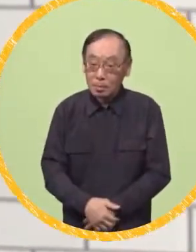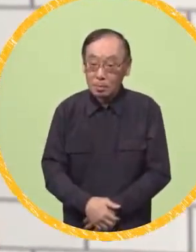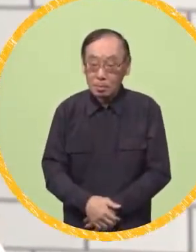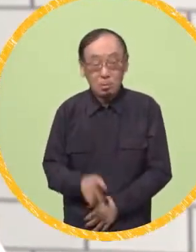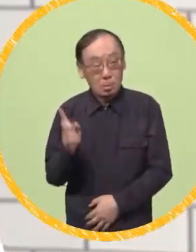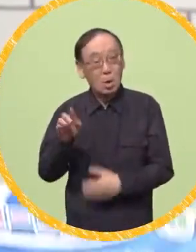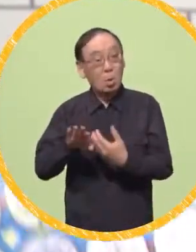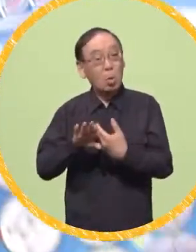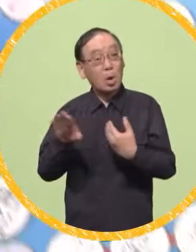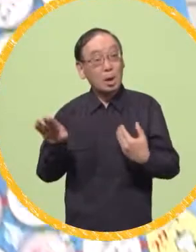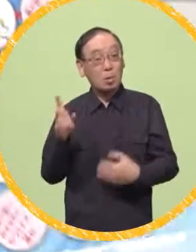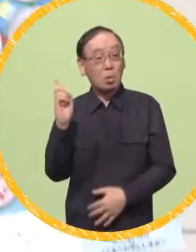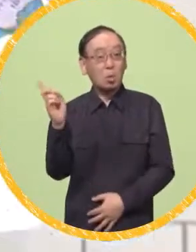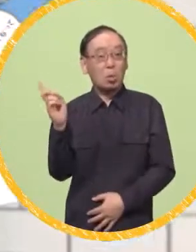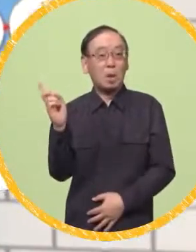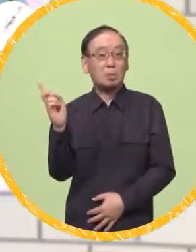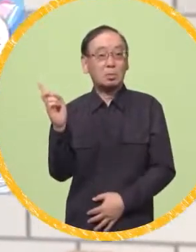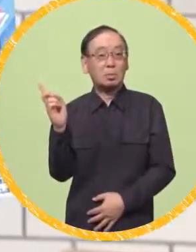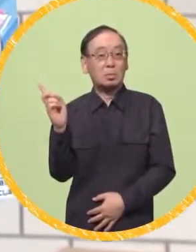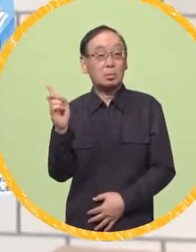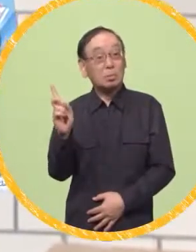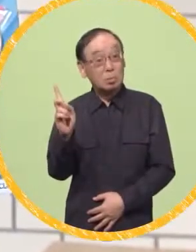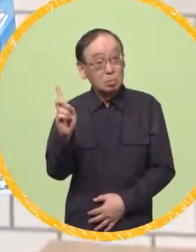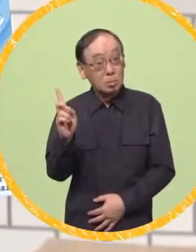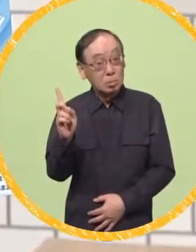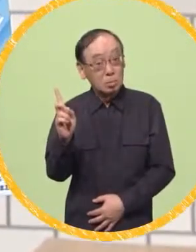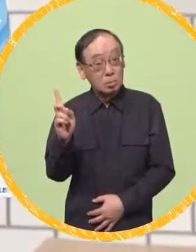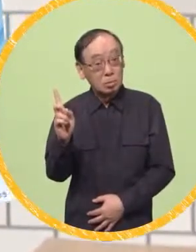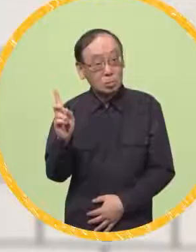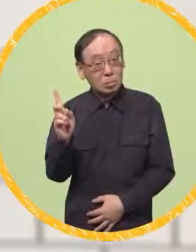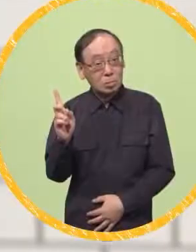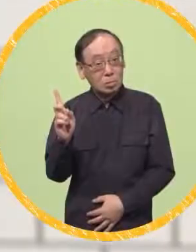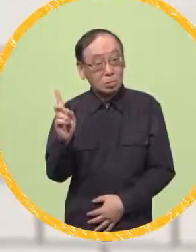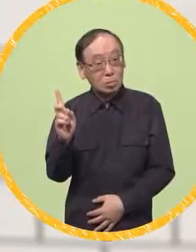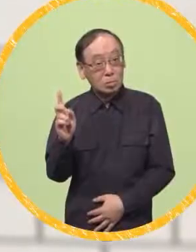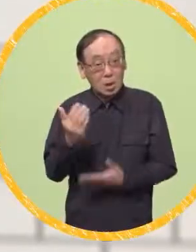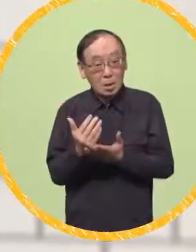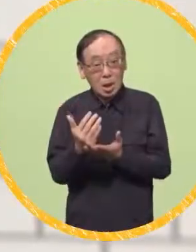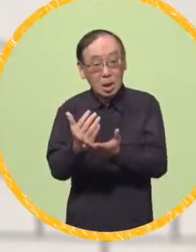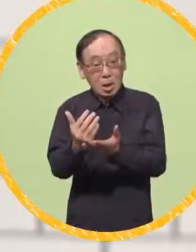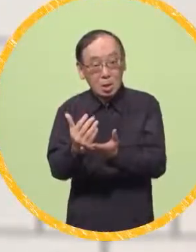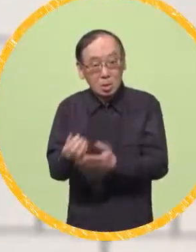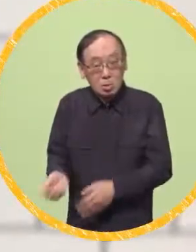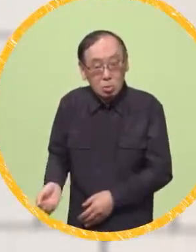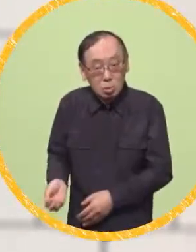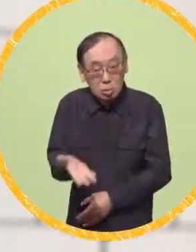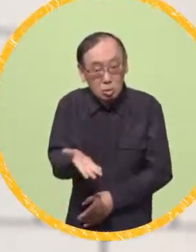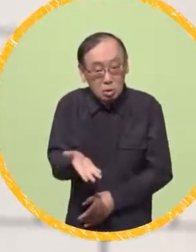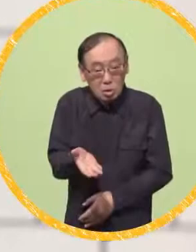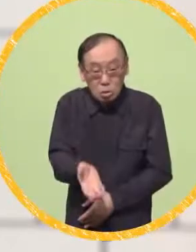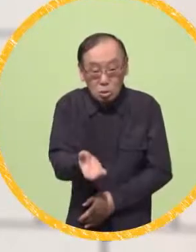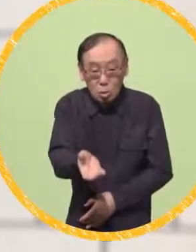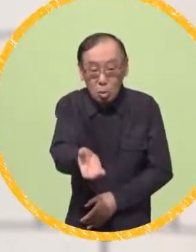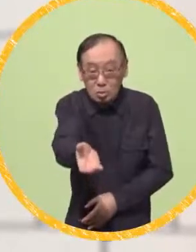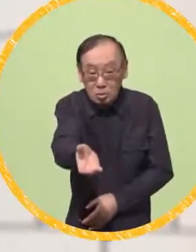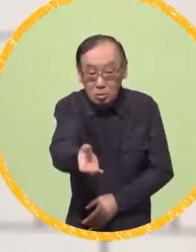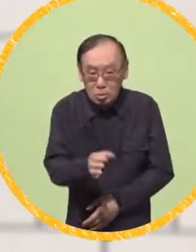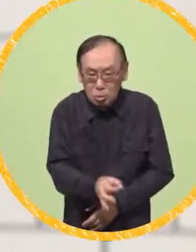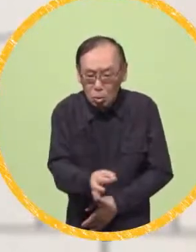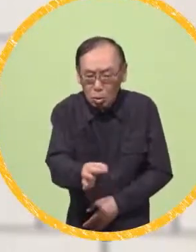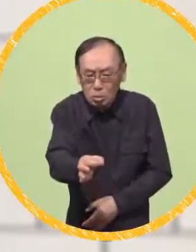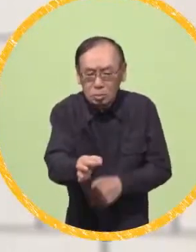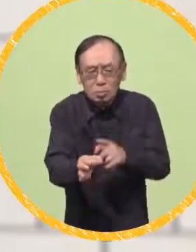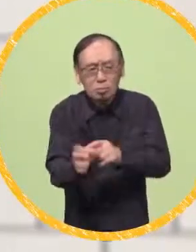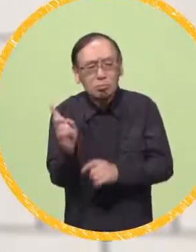ですねちょっとこんなものがありましてこれ生理すごろくということですかこういう